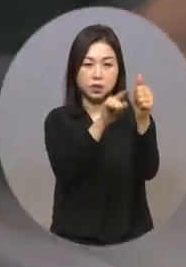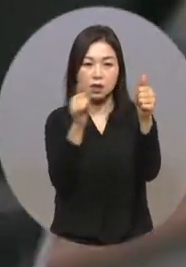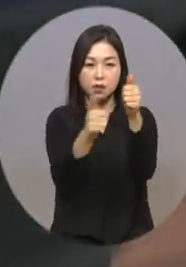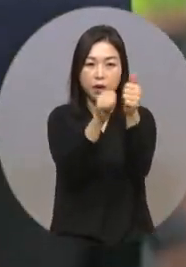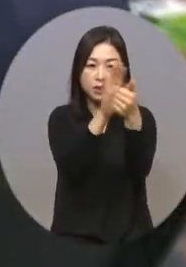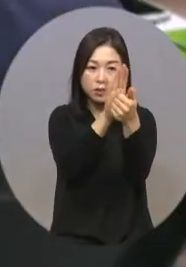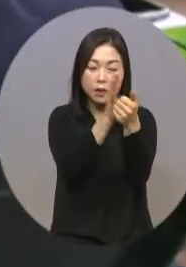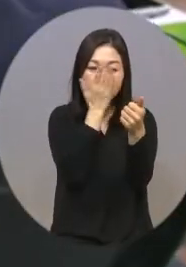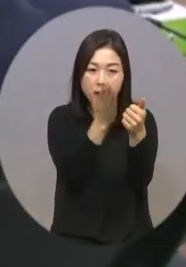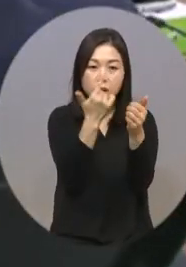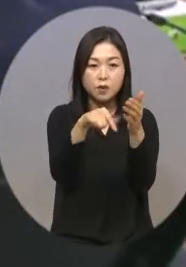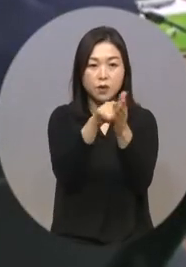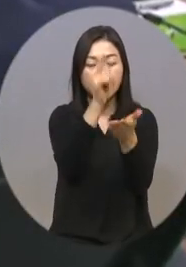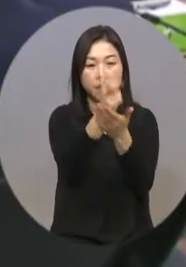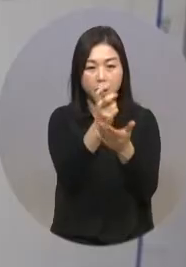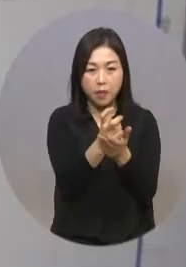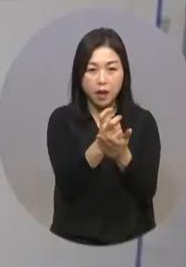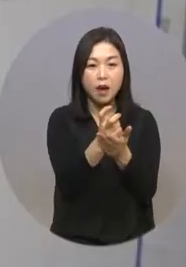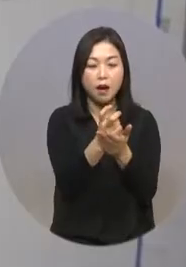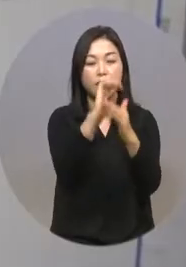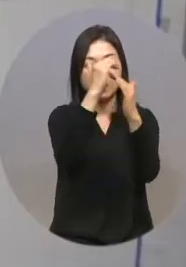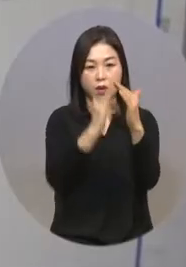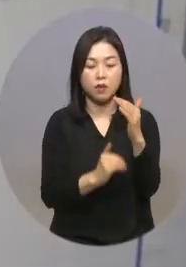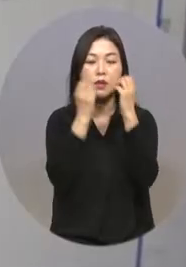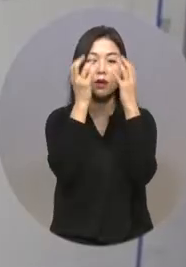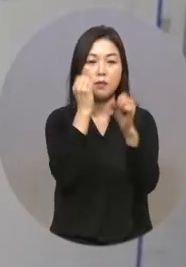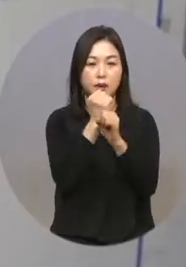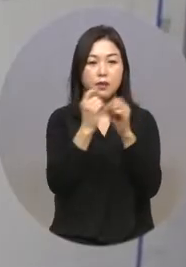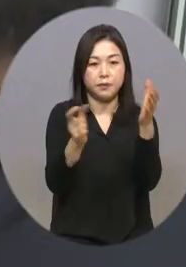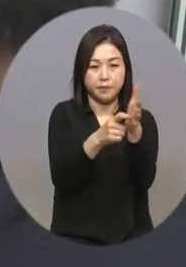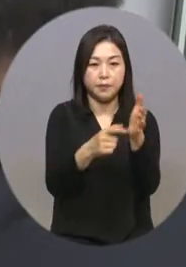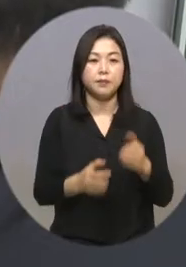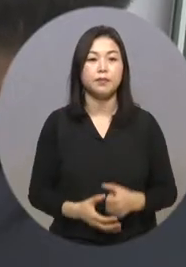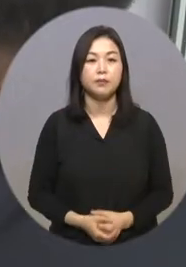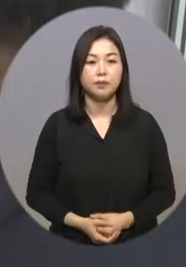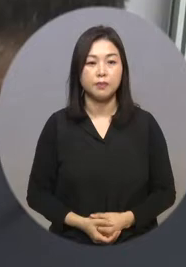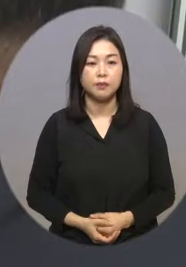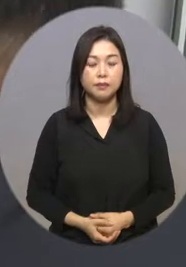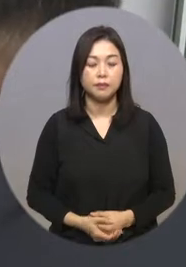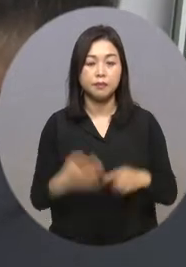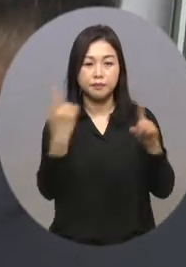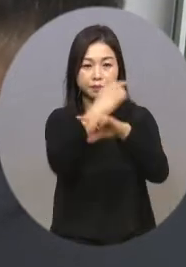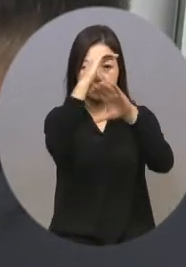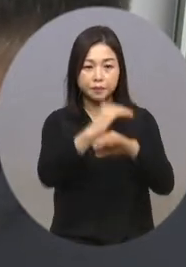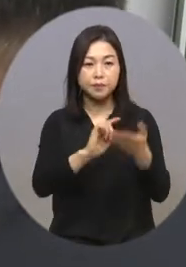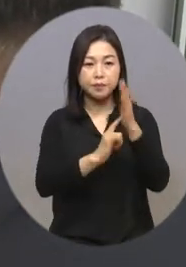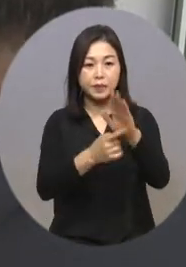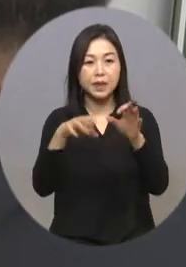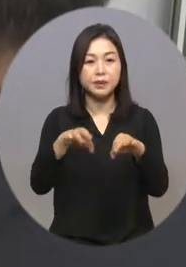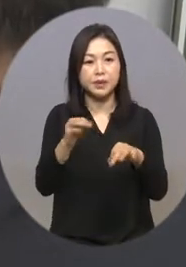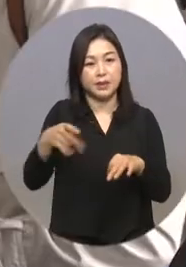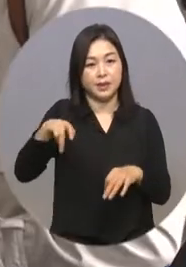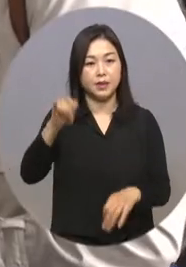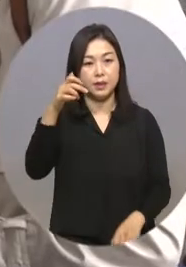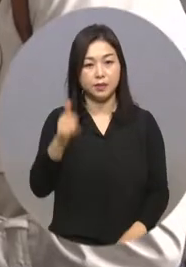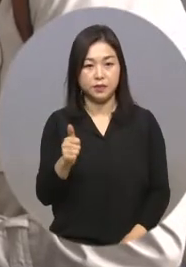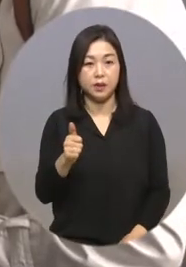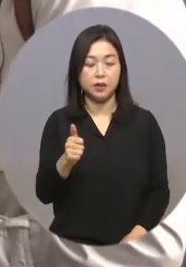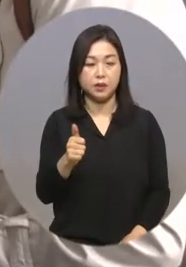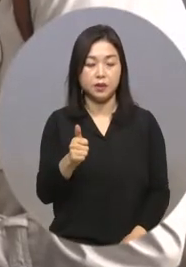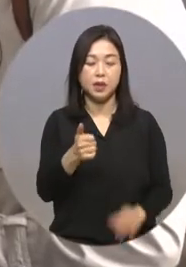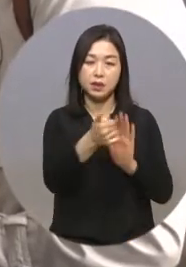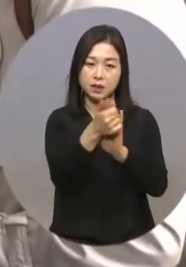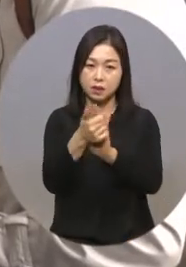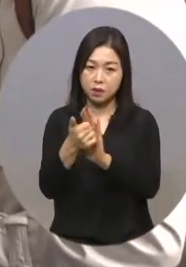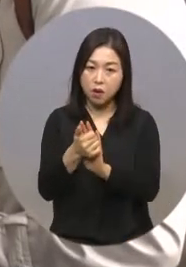제공할 수 있도록 법적 근거를 신설 하도록 했습니다 개정안을 발의한 김 일지 의원은 안정적인 지원